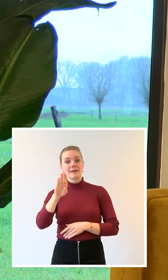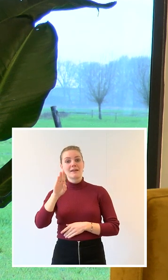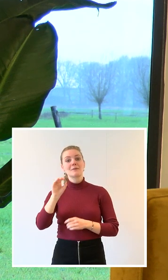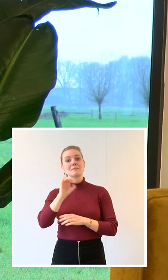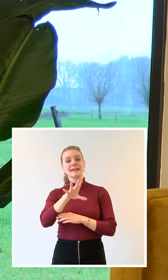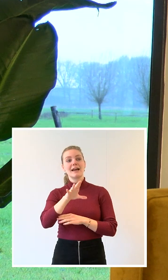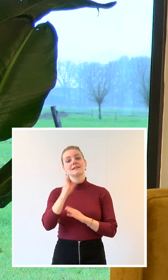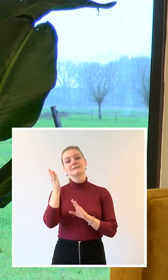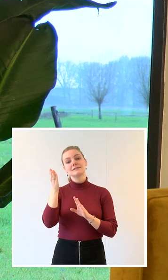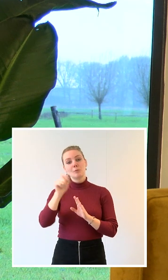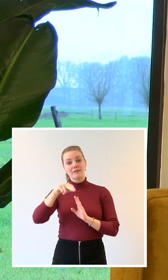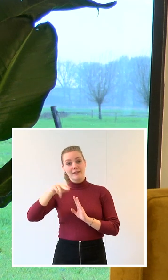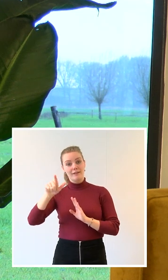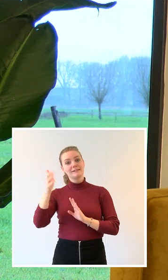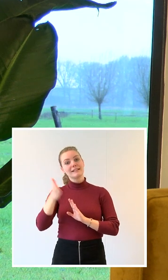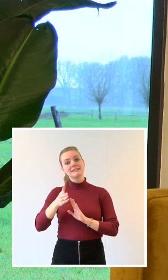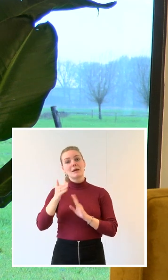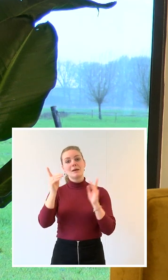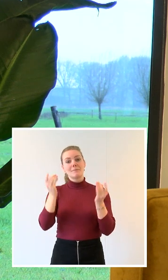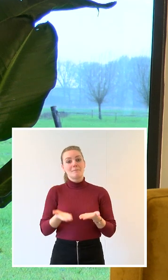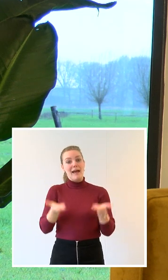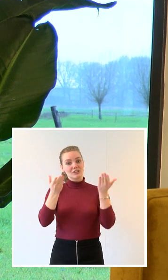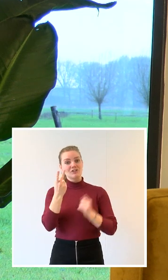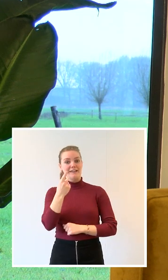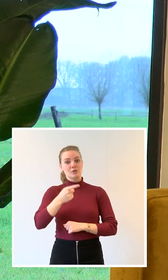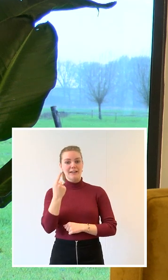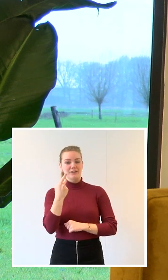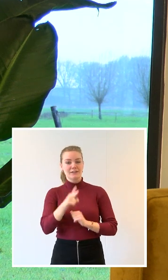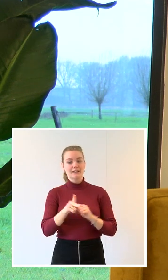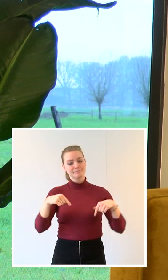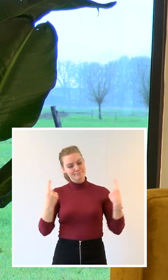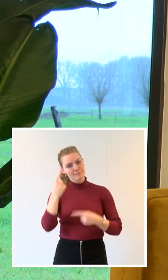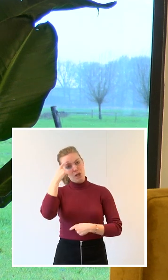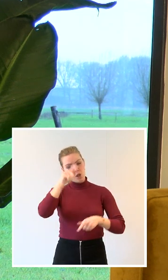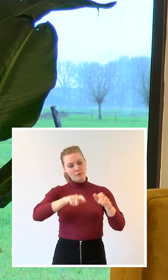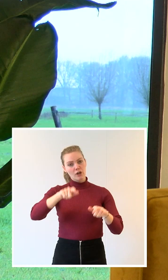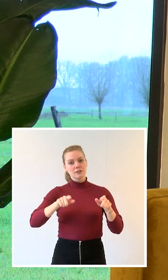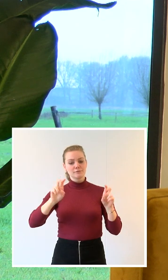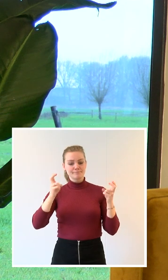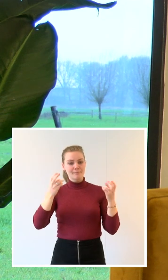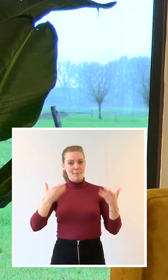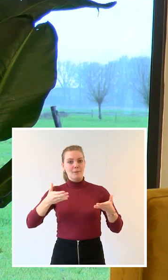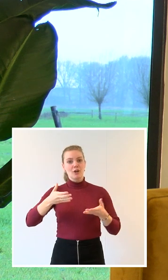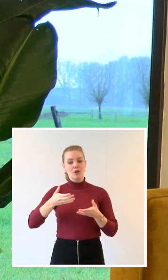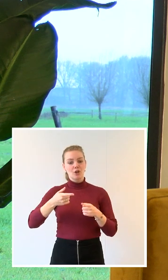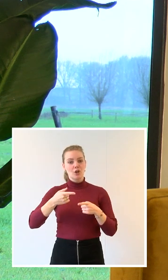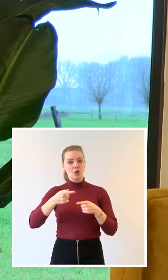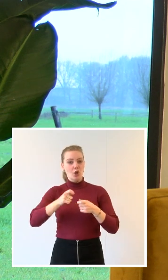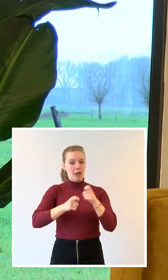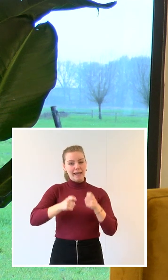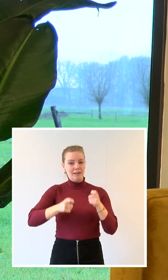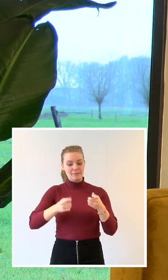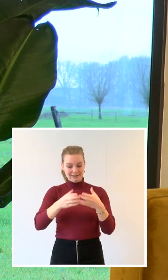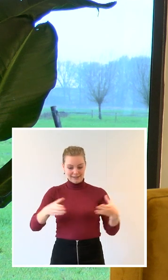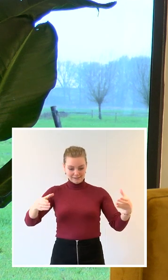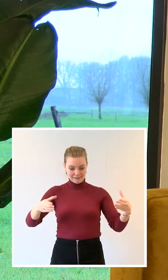lpbmedia.nl/Pasen2021. Nou, als gelovigen hebben we eigenlijk een gereedschapskist vol met gereedschappen tot onze beschikking. En die gereedschappen zijn bedoeld om